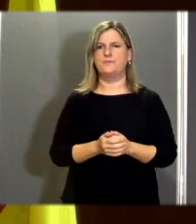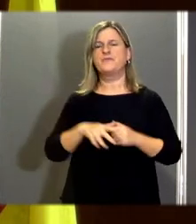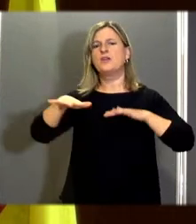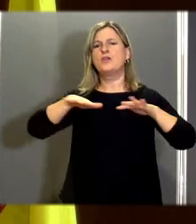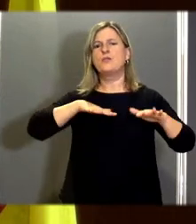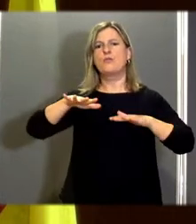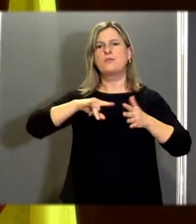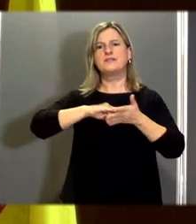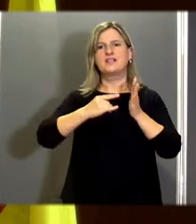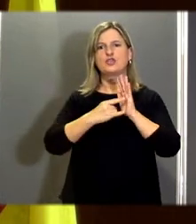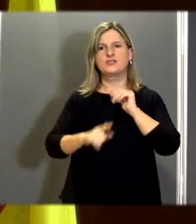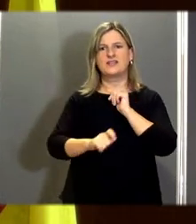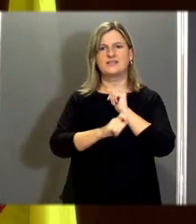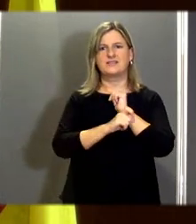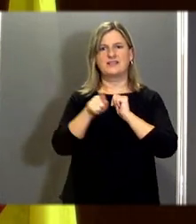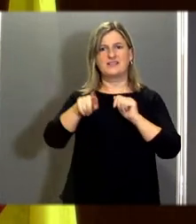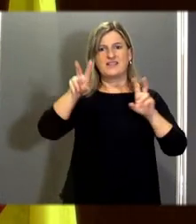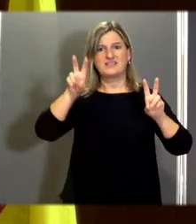mobilitzacions estratègiques